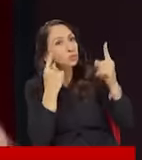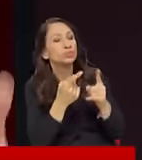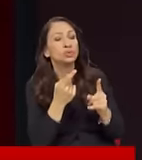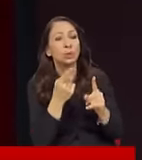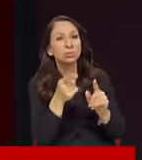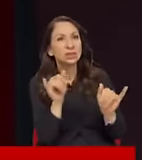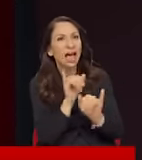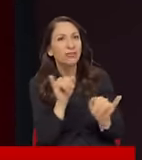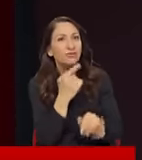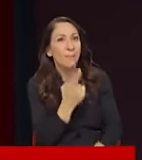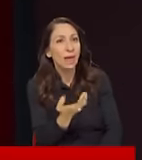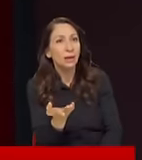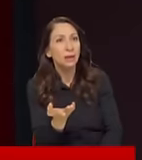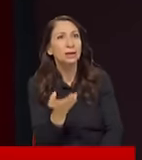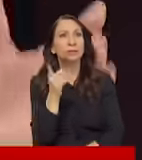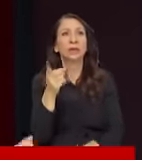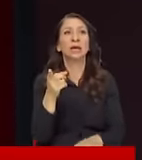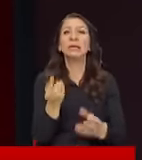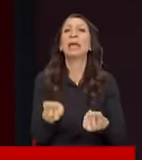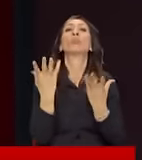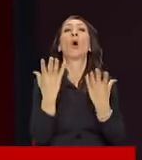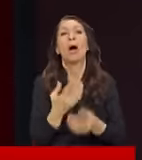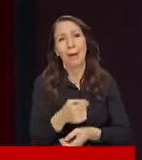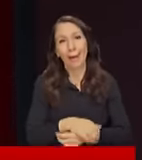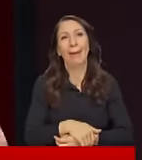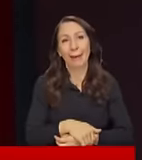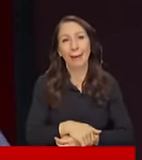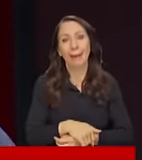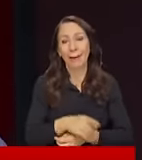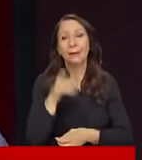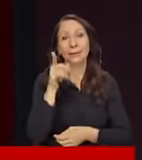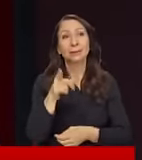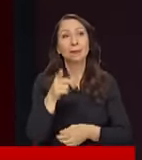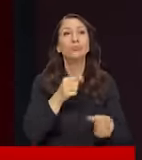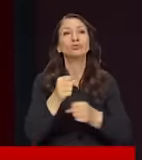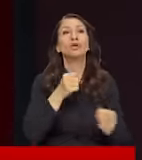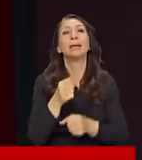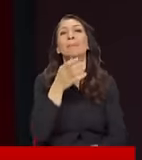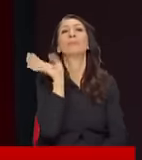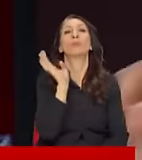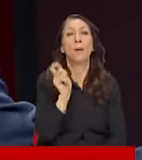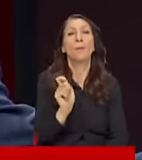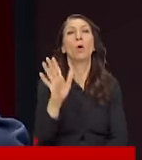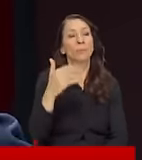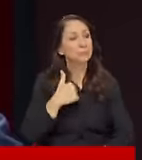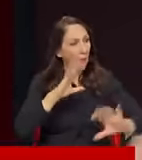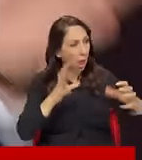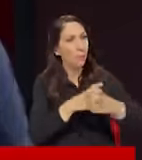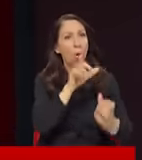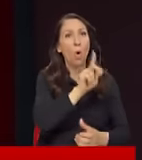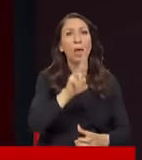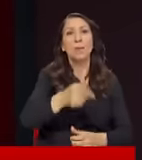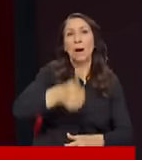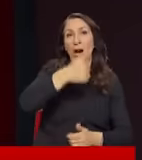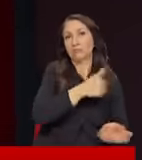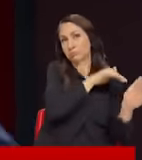bir zayıflık göstergesi. Yani sen yetemiyorsun. Sen mücadele edemiyorsun. Biz toplandık, 17